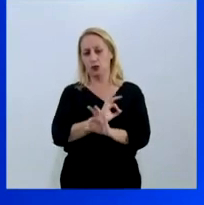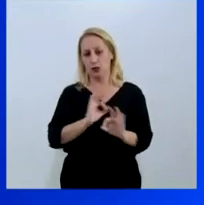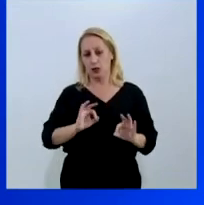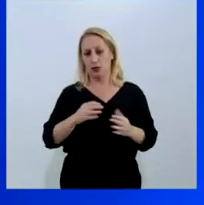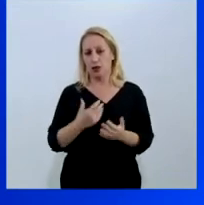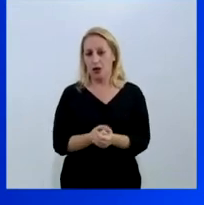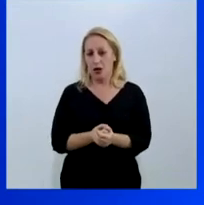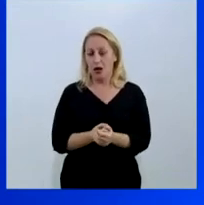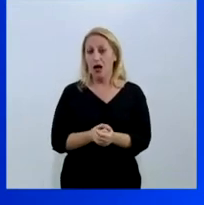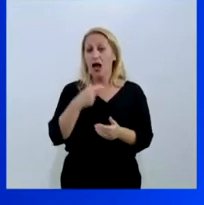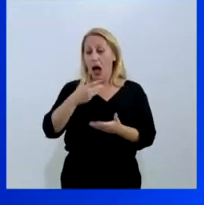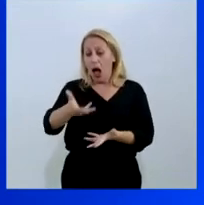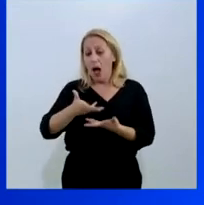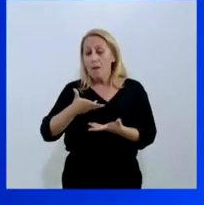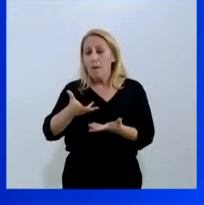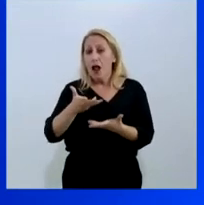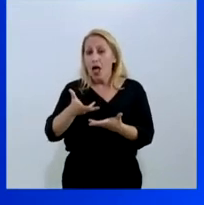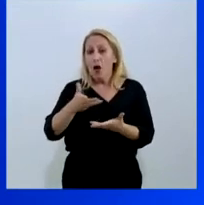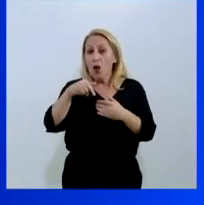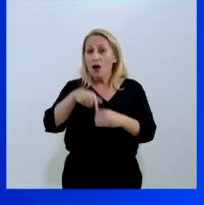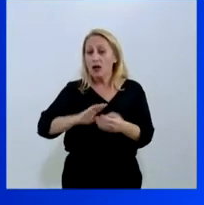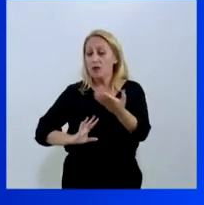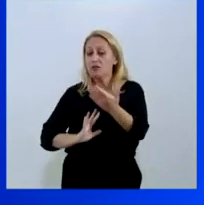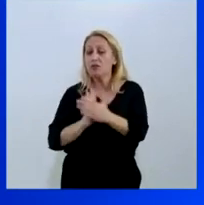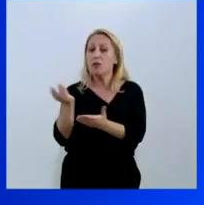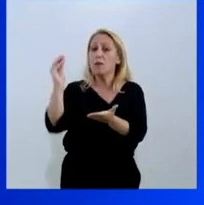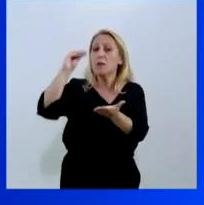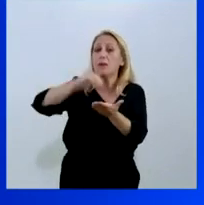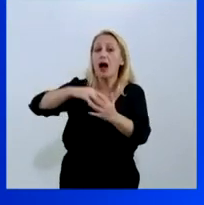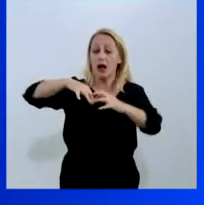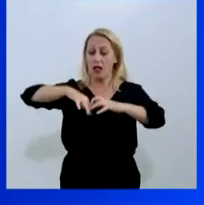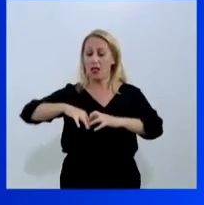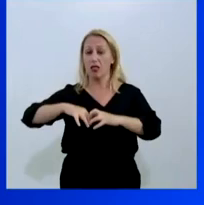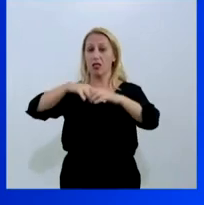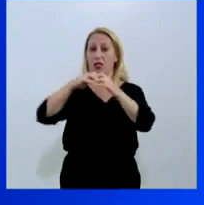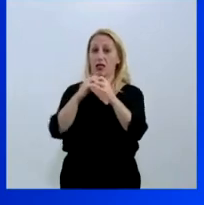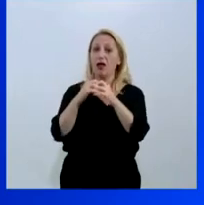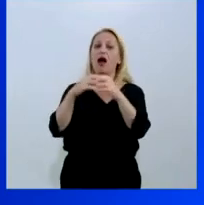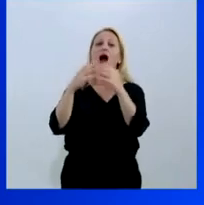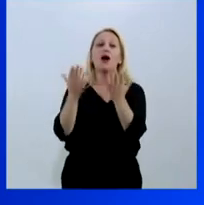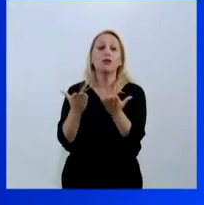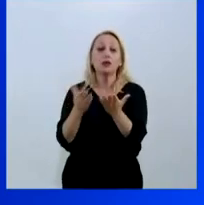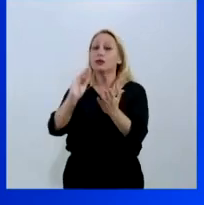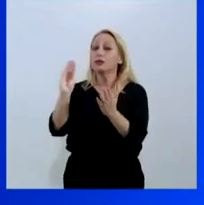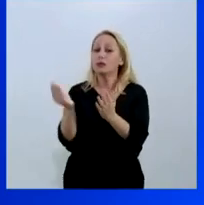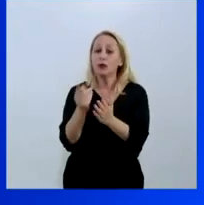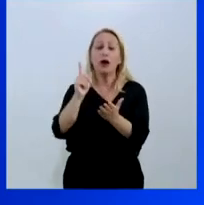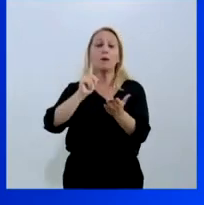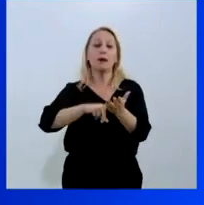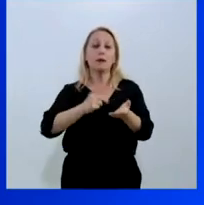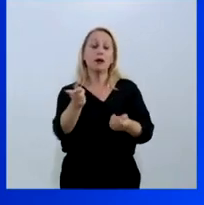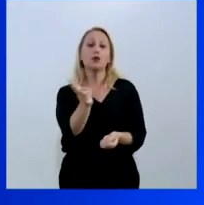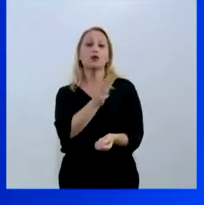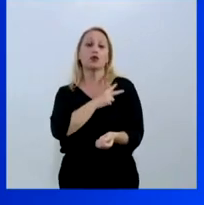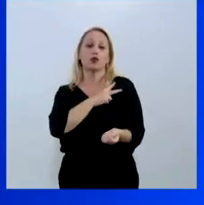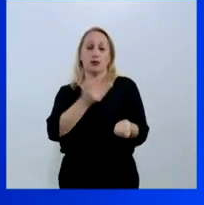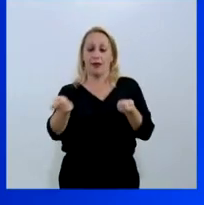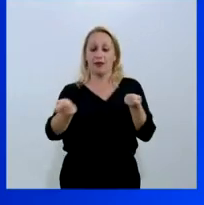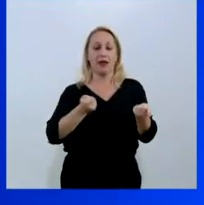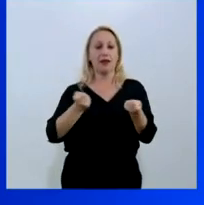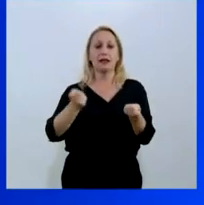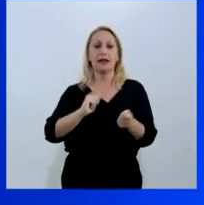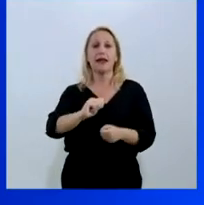Η παραγωγική ανασυγκρότηση της Θεσσαλίας περνά, κύριε Κισάβου, μέσα από την ορθολογική διαχείριση των υδάτων